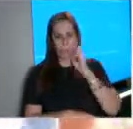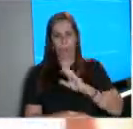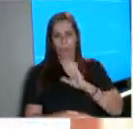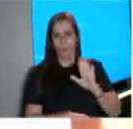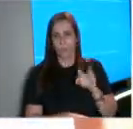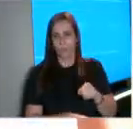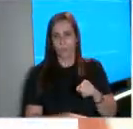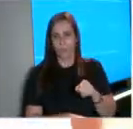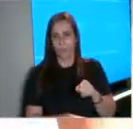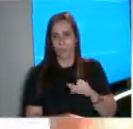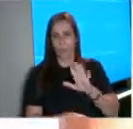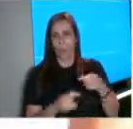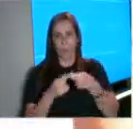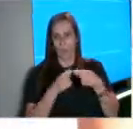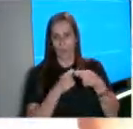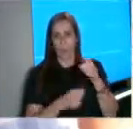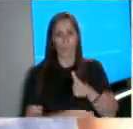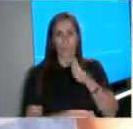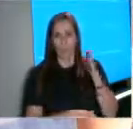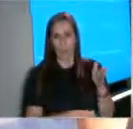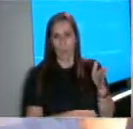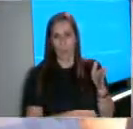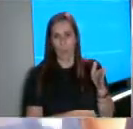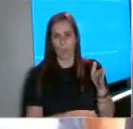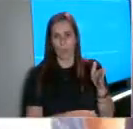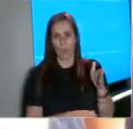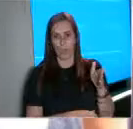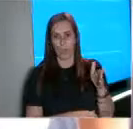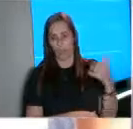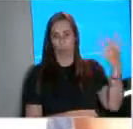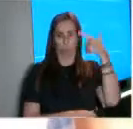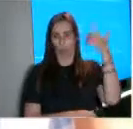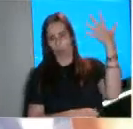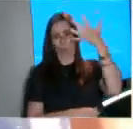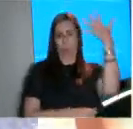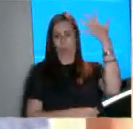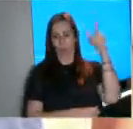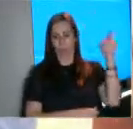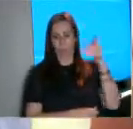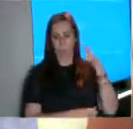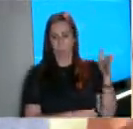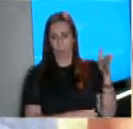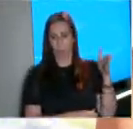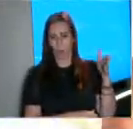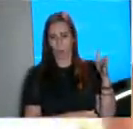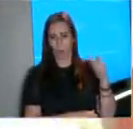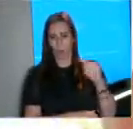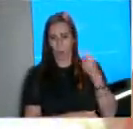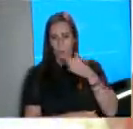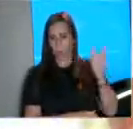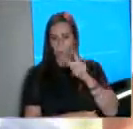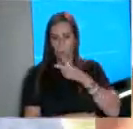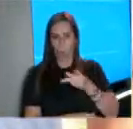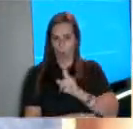וחרפה, וכל ארגוני השמאל המתנפנפים ויפי הנפש, למרות ששמאל זה לא כללה,